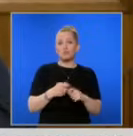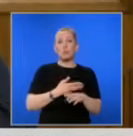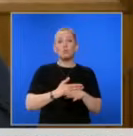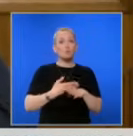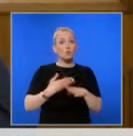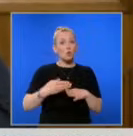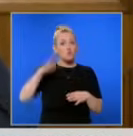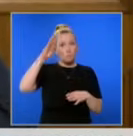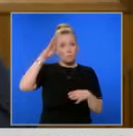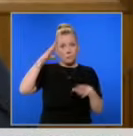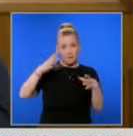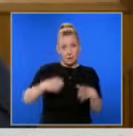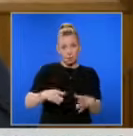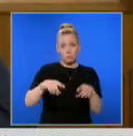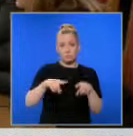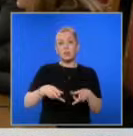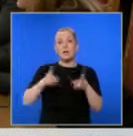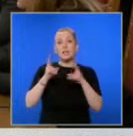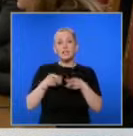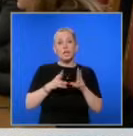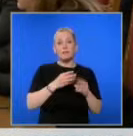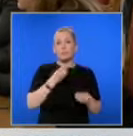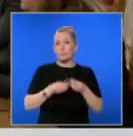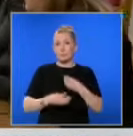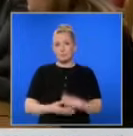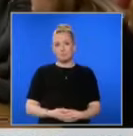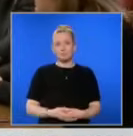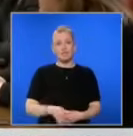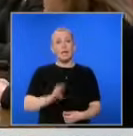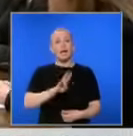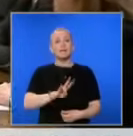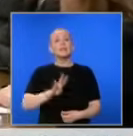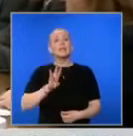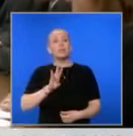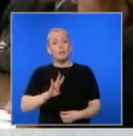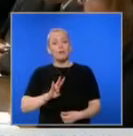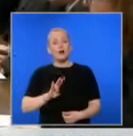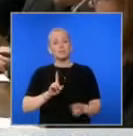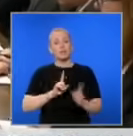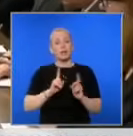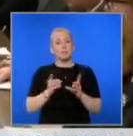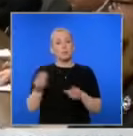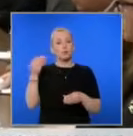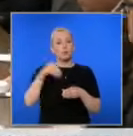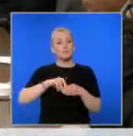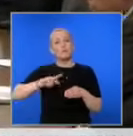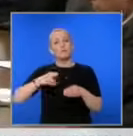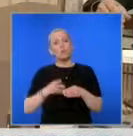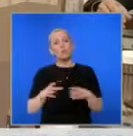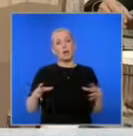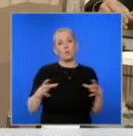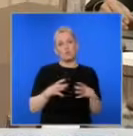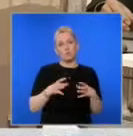устойчиво правителство, което да решава тези проблеми? Нинова ясно заяви, че не биха участвали в друга конфигурация за излъчване на